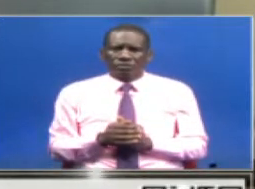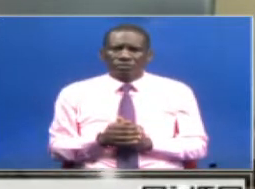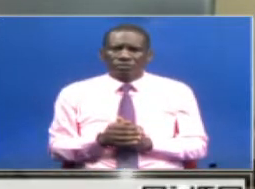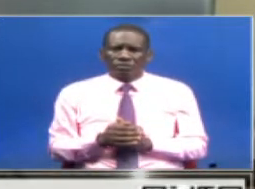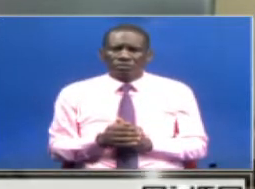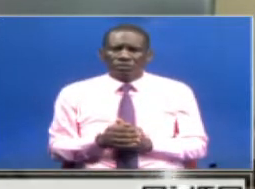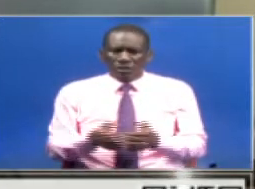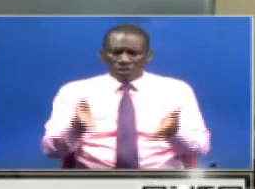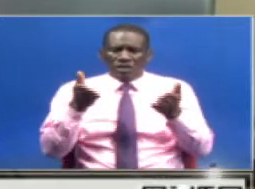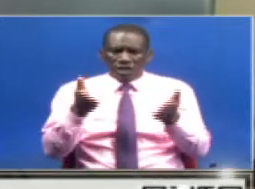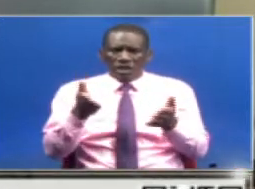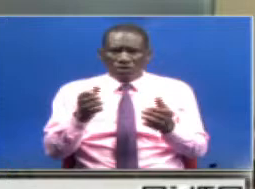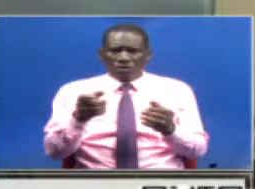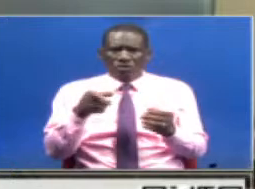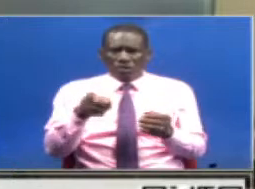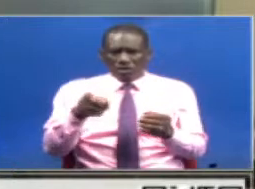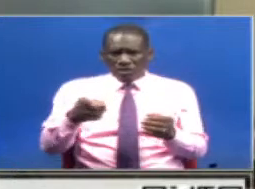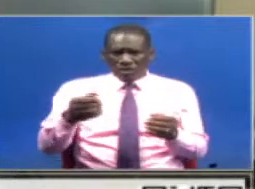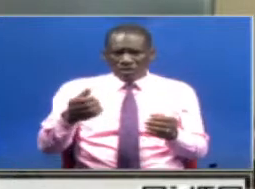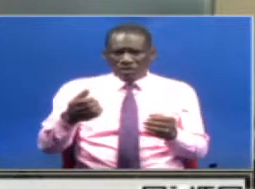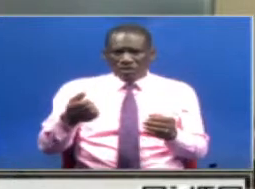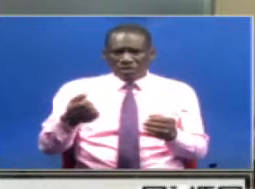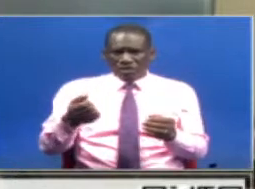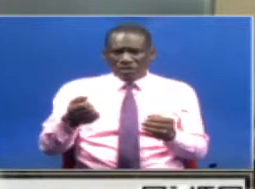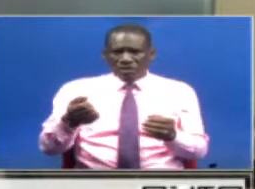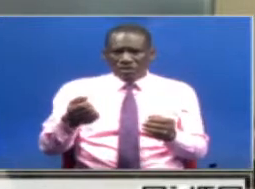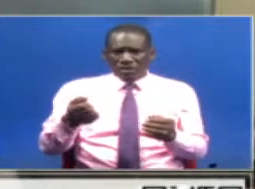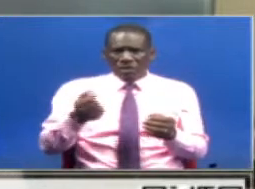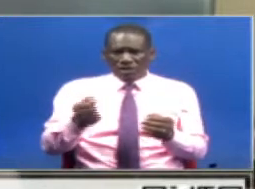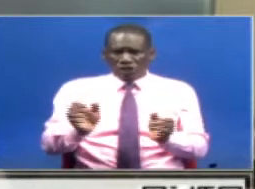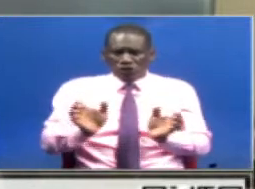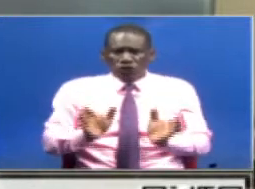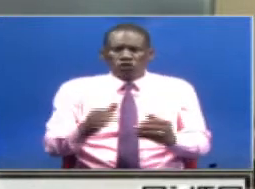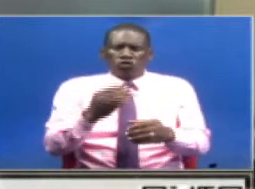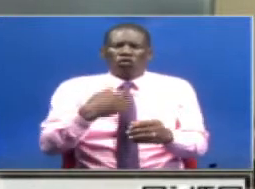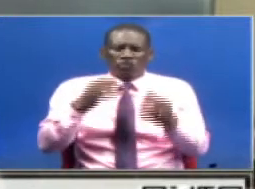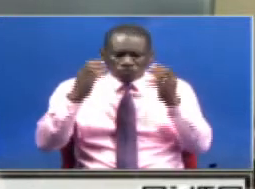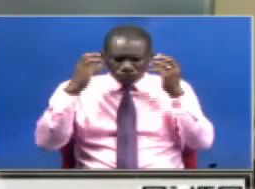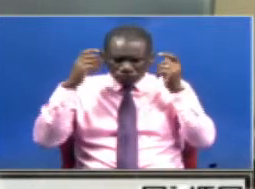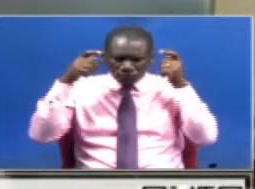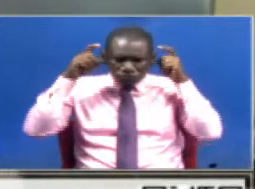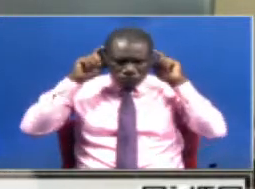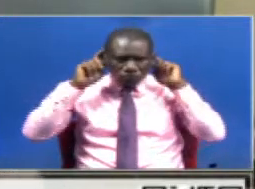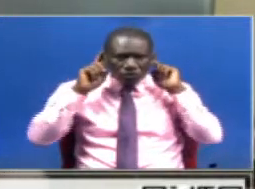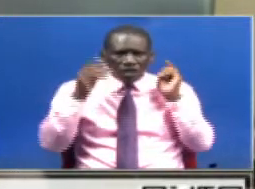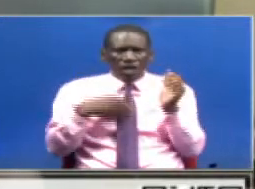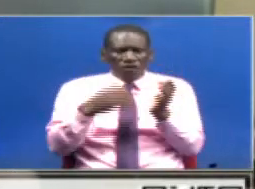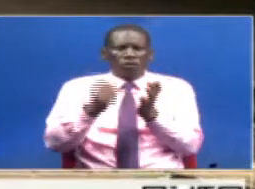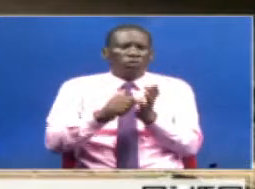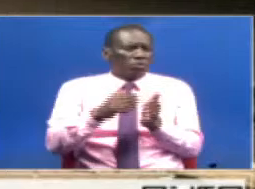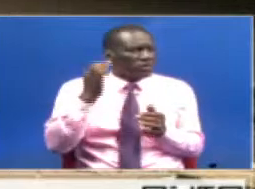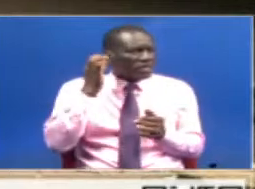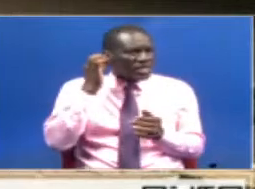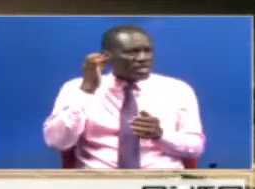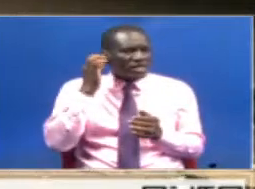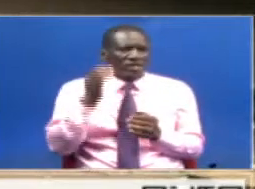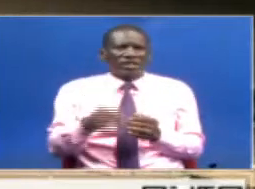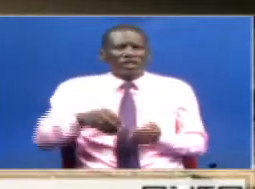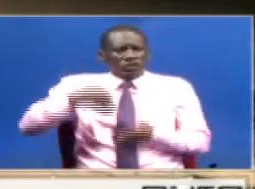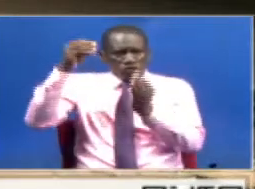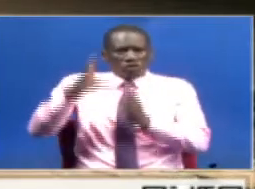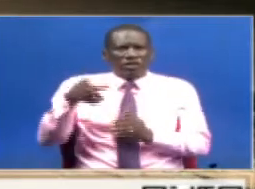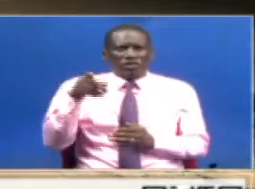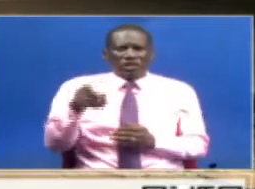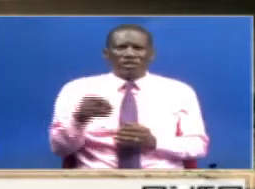But now she is forced to wear hearing aid because she has issues with her ears. Mwanafunzi